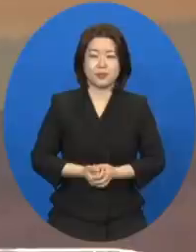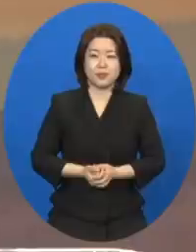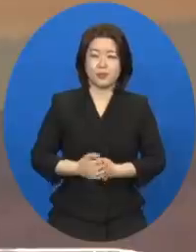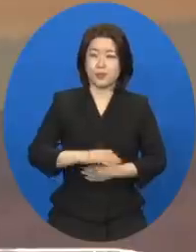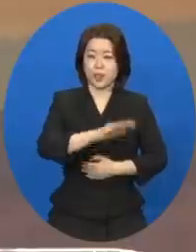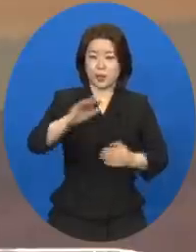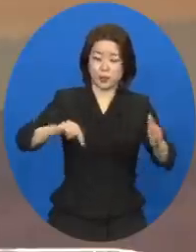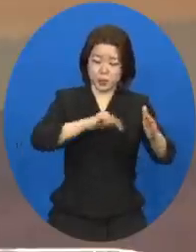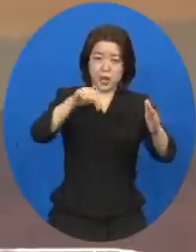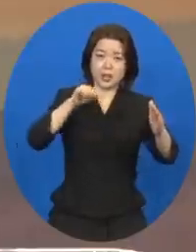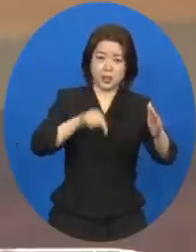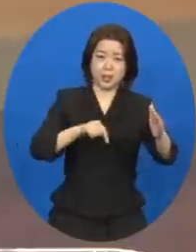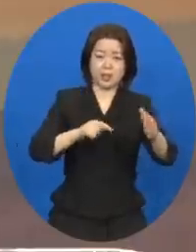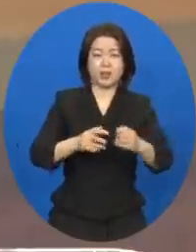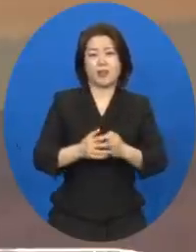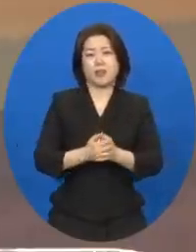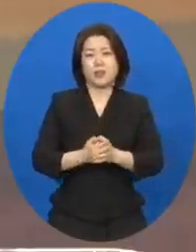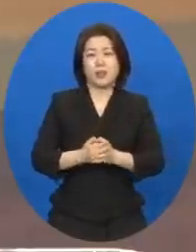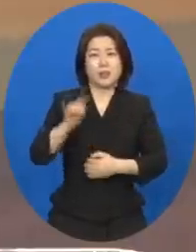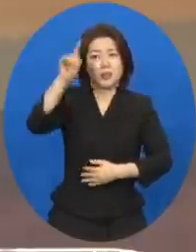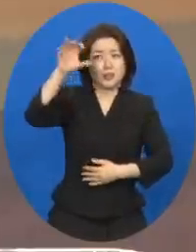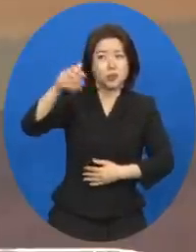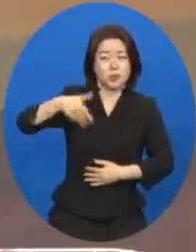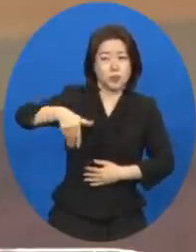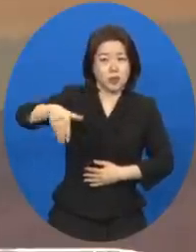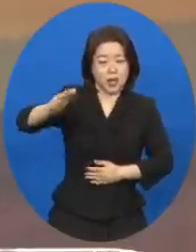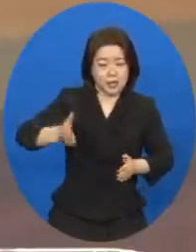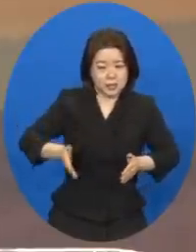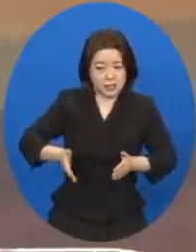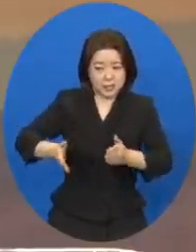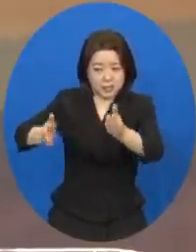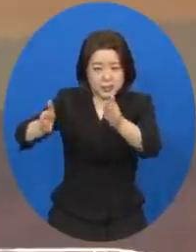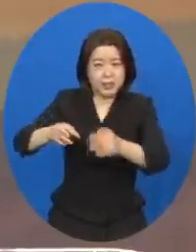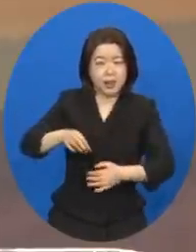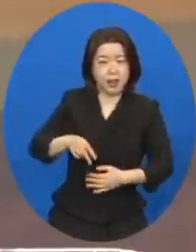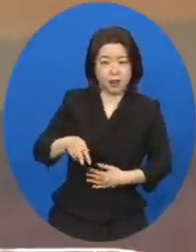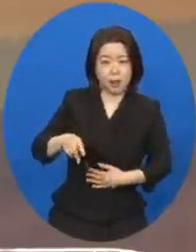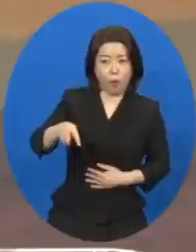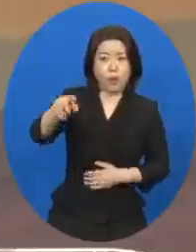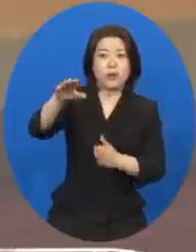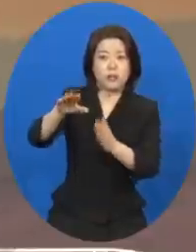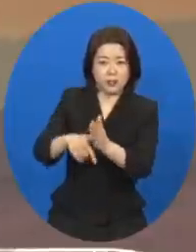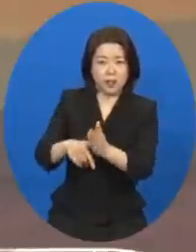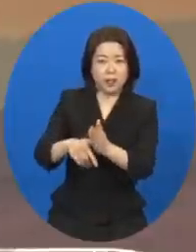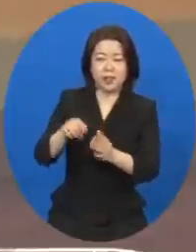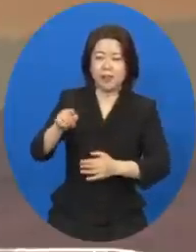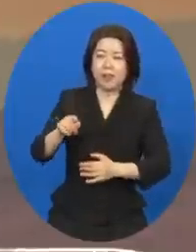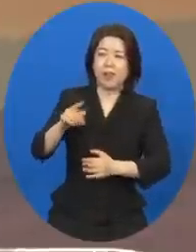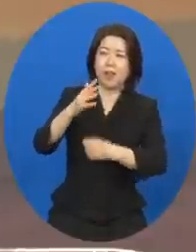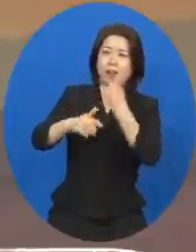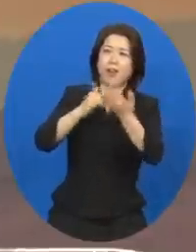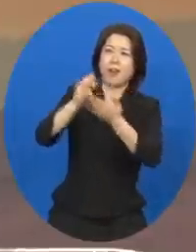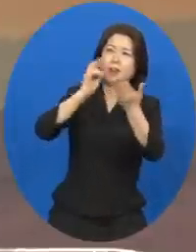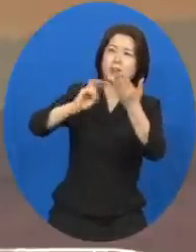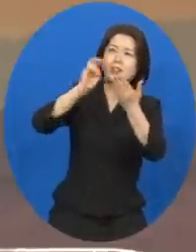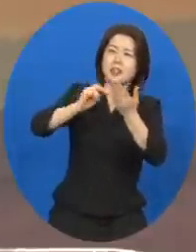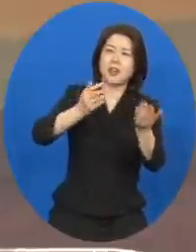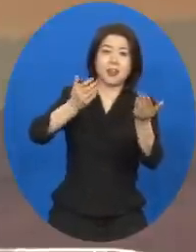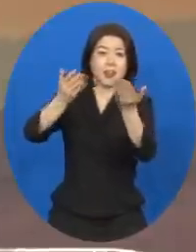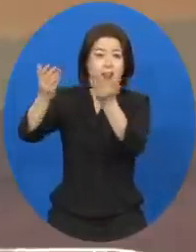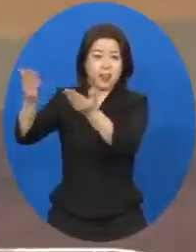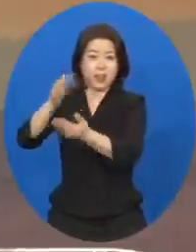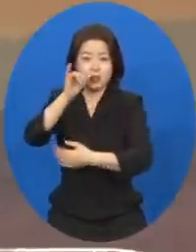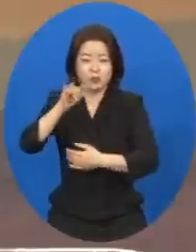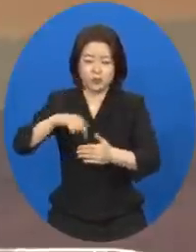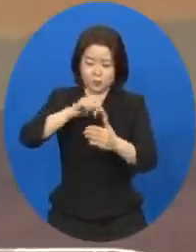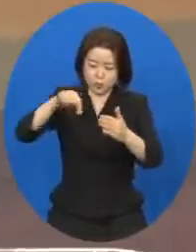우리 안에는 천국 가는 길을 걸으면서 그때 하나님께 막 찬양할 수 있는 그 찬양이